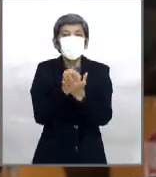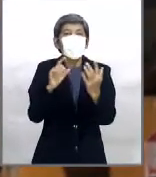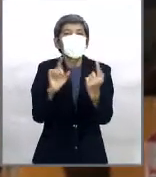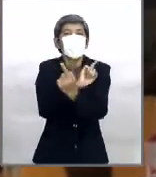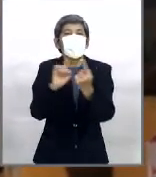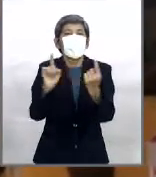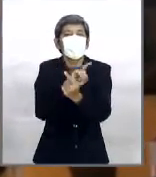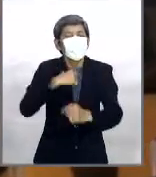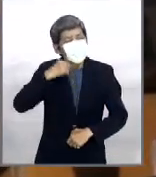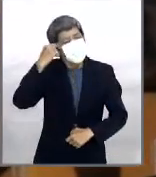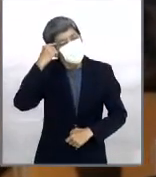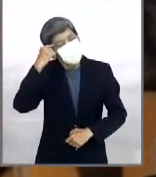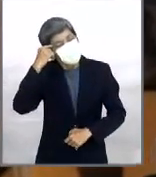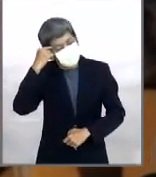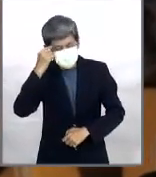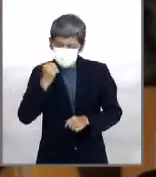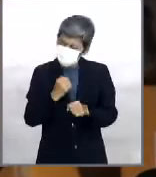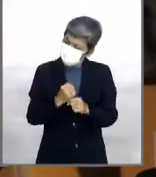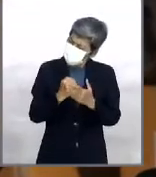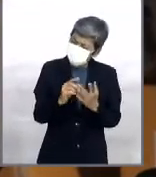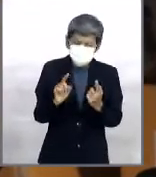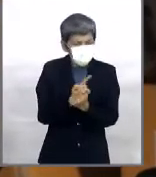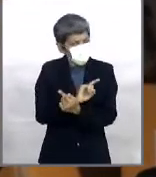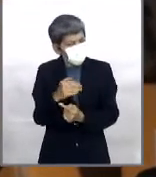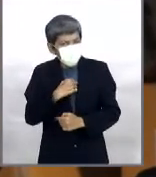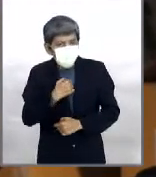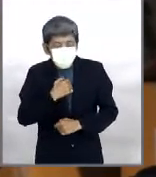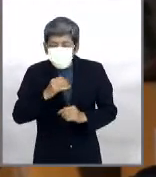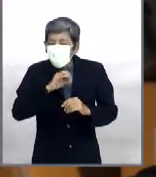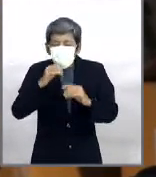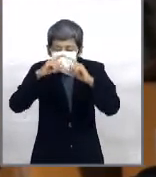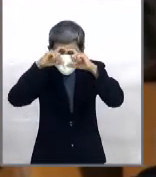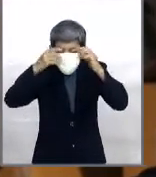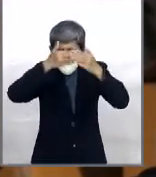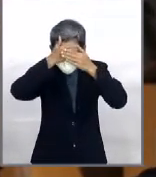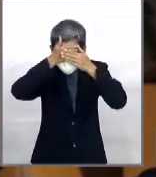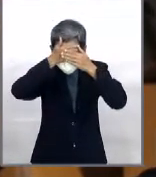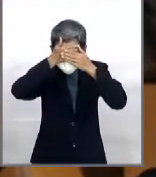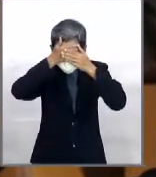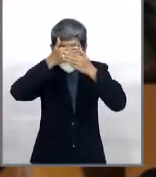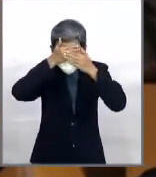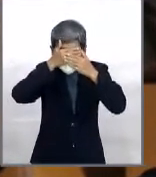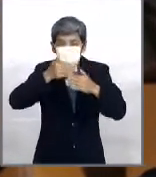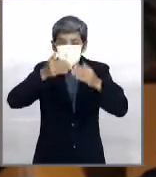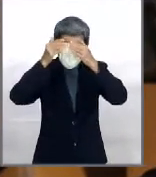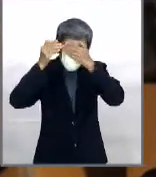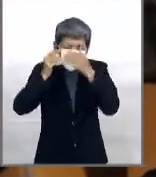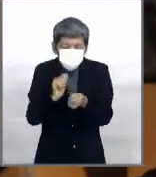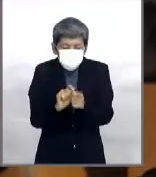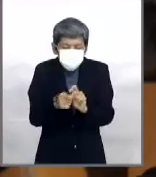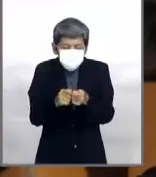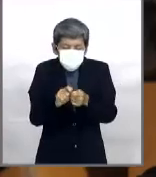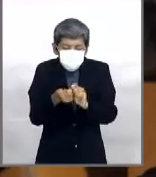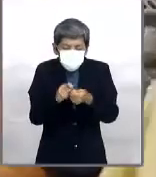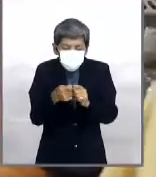คมเนี่ยเธอก็เลยคิดว่าเอ๊ะจะทำอะไรดีลองปิดตาดูไหมว่าจะทำได้ไหมถือว่าเขาปิดตาตัวเองแล้วเขาทำเครื่อง